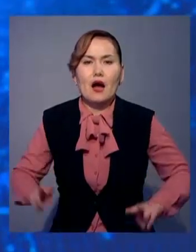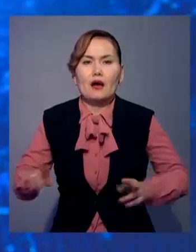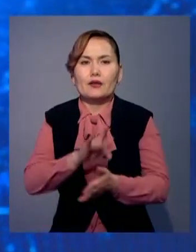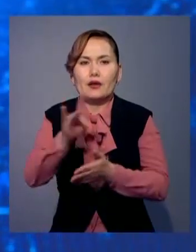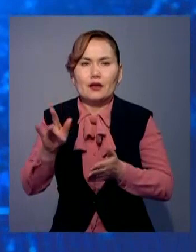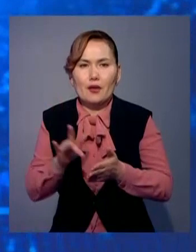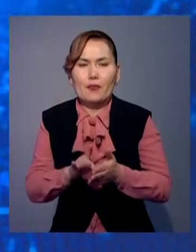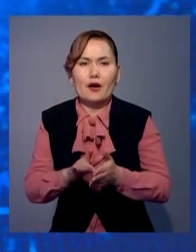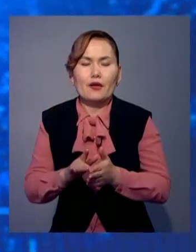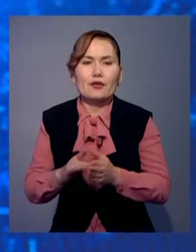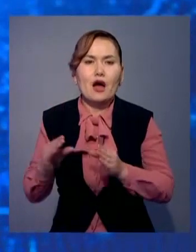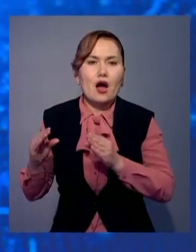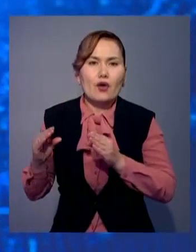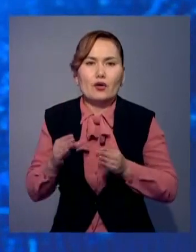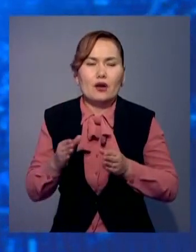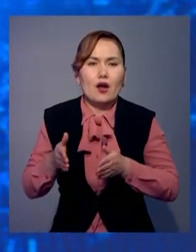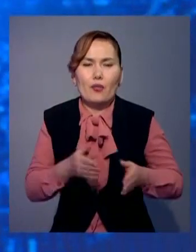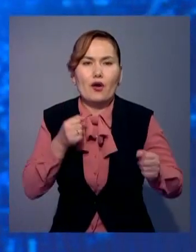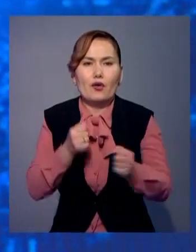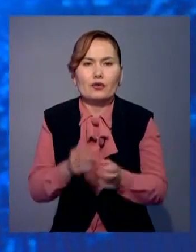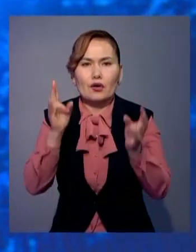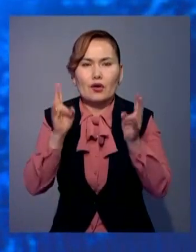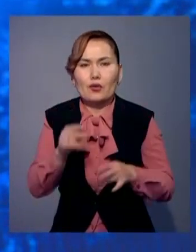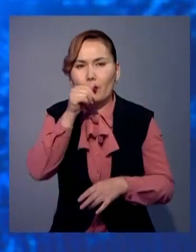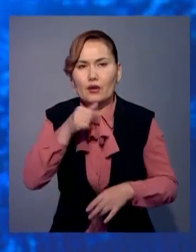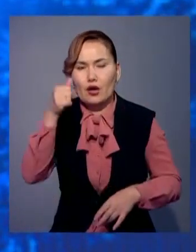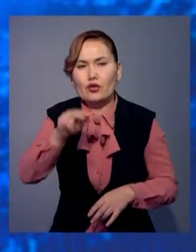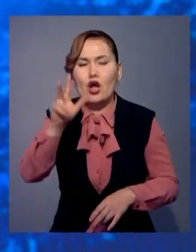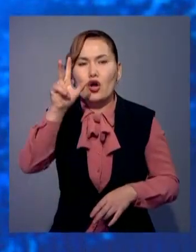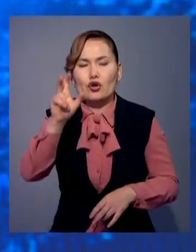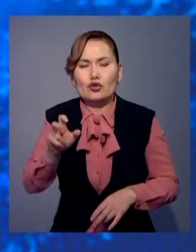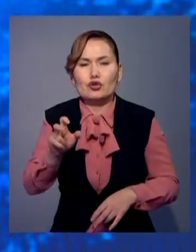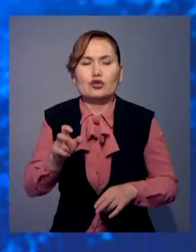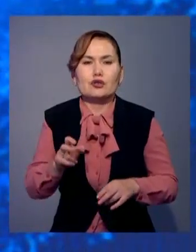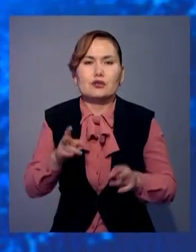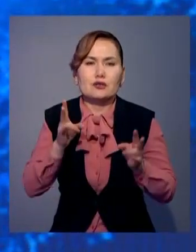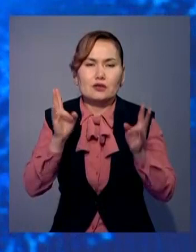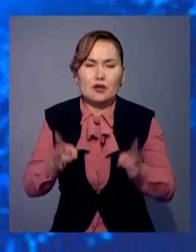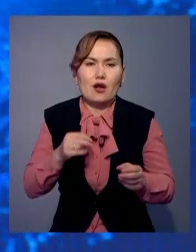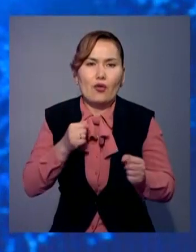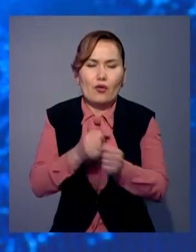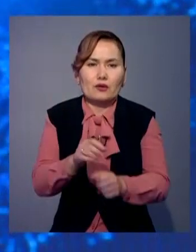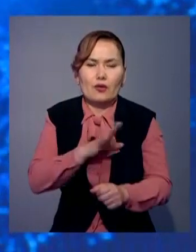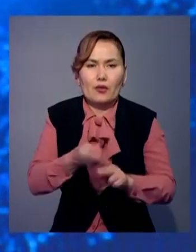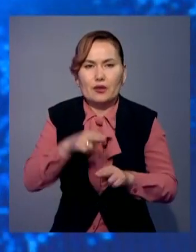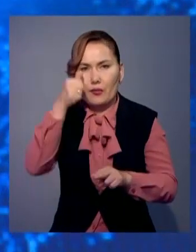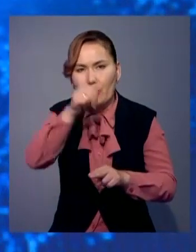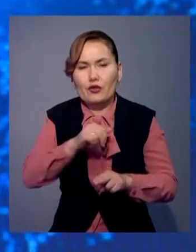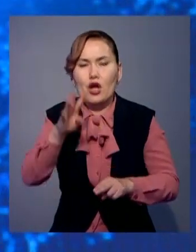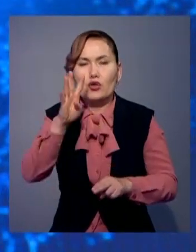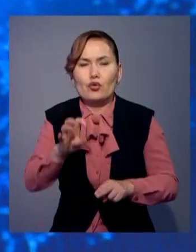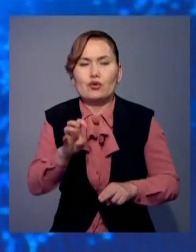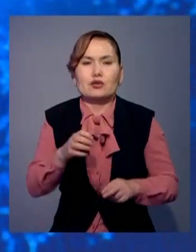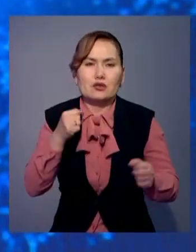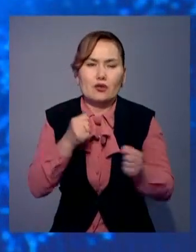Елорда жол көлік оқиғасы көбейген, өткен жылы 300-ден астам жол апаты тіркелсе, биыл 400-ден асып кетті. Сомдығы сол 543 адам